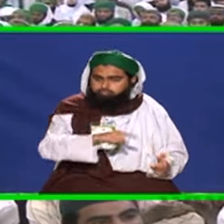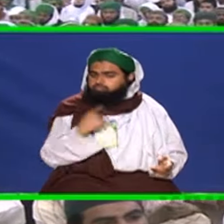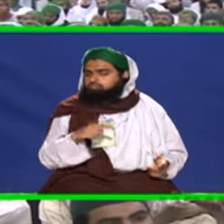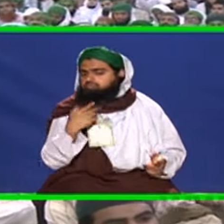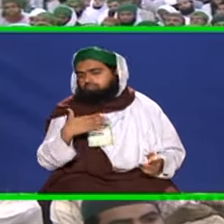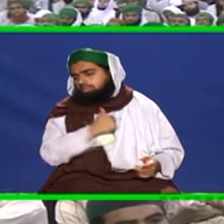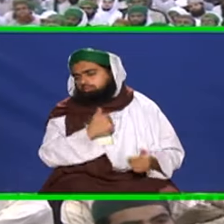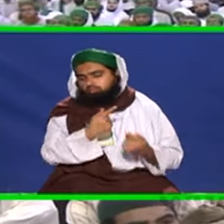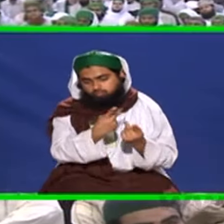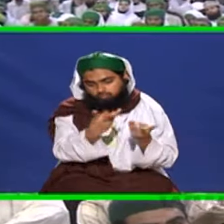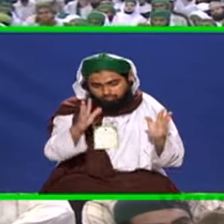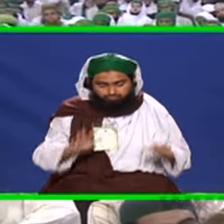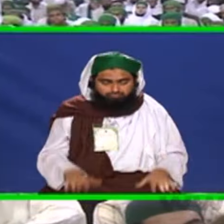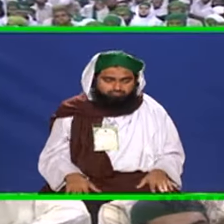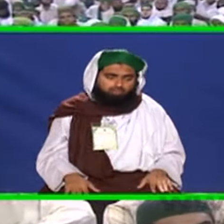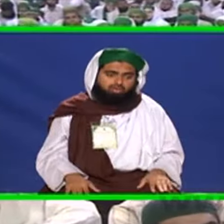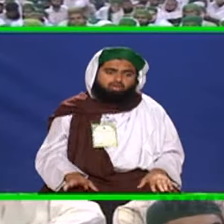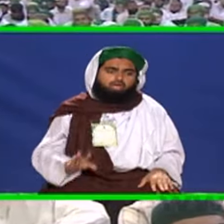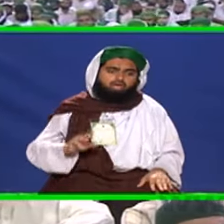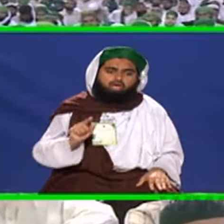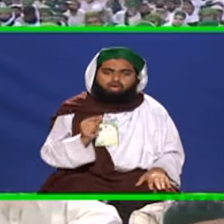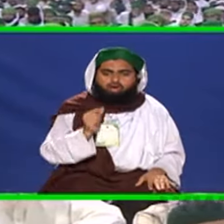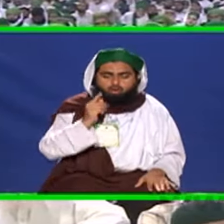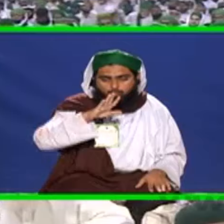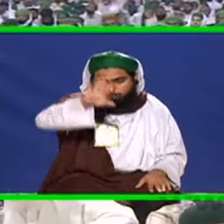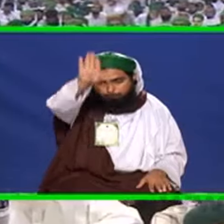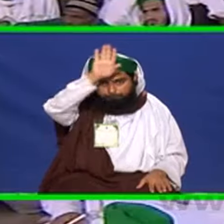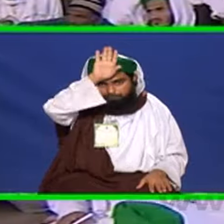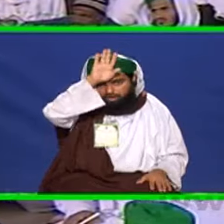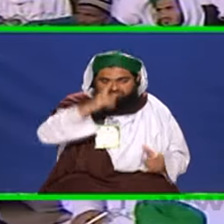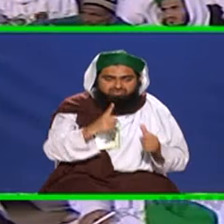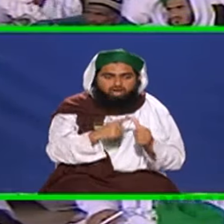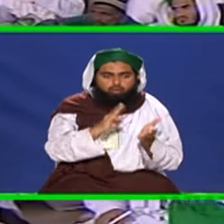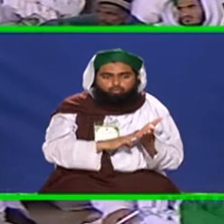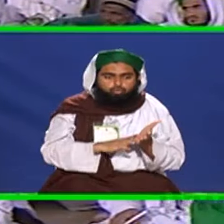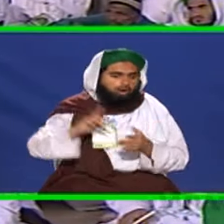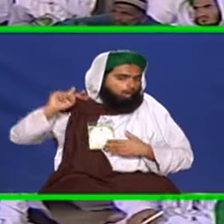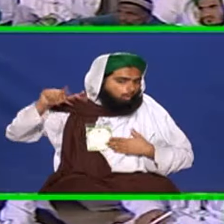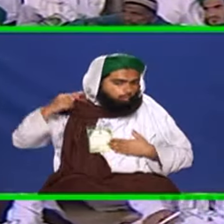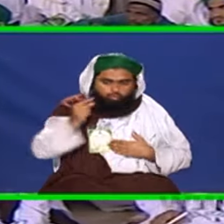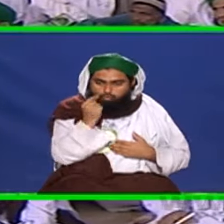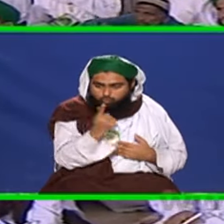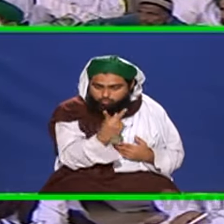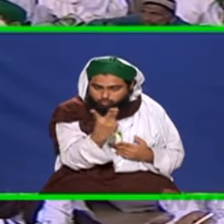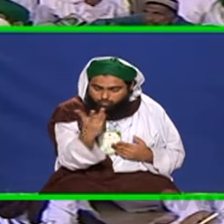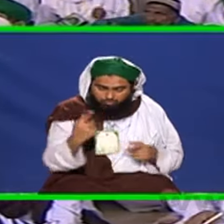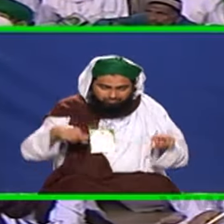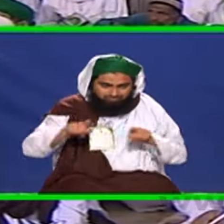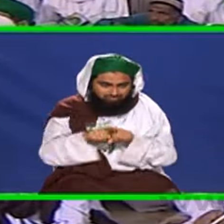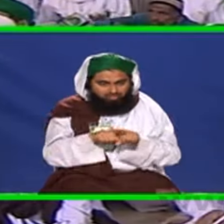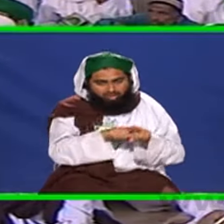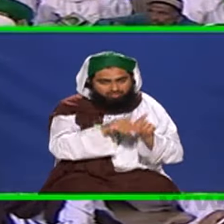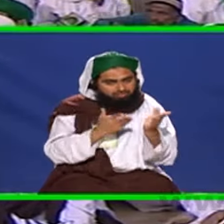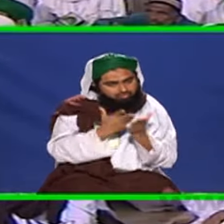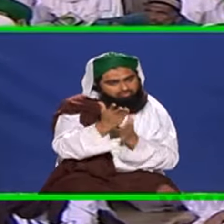وفادار غلام ساتھ لیے، کچھ وفادار فوج کا دستہ لیا، اور اس کے ساتھ ہو کر وہ گھوڑے میں سوار ہو کر چل